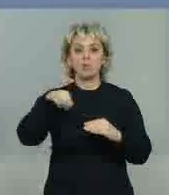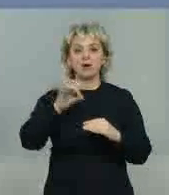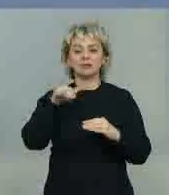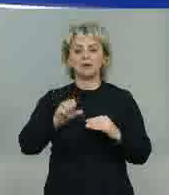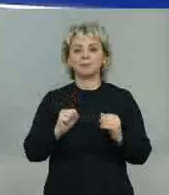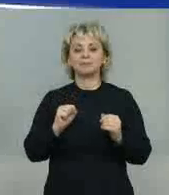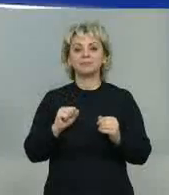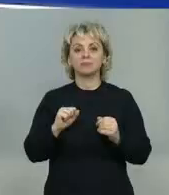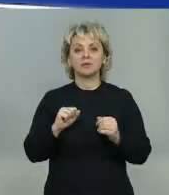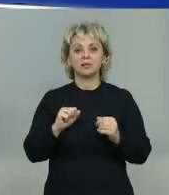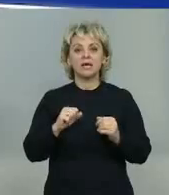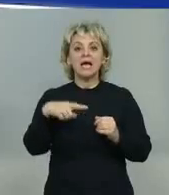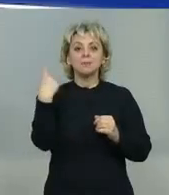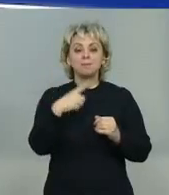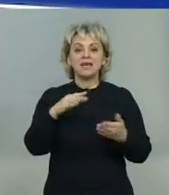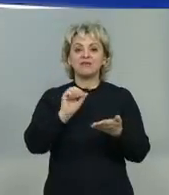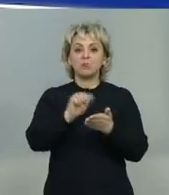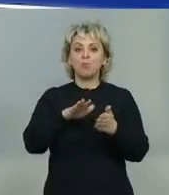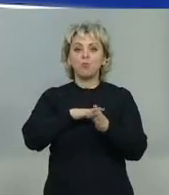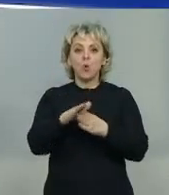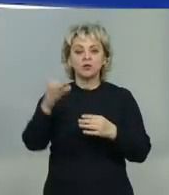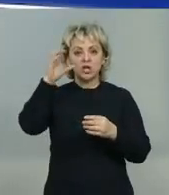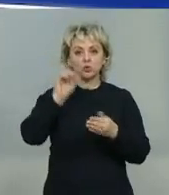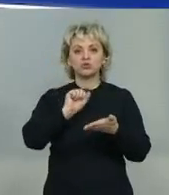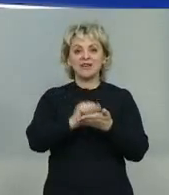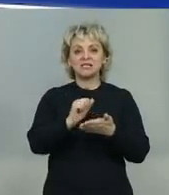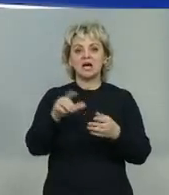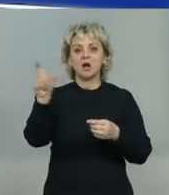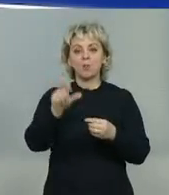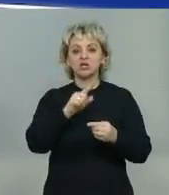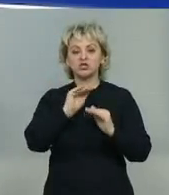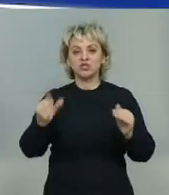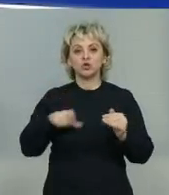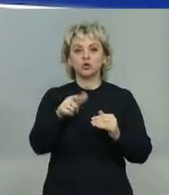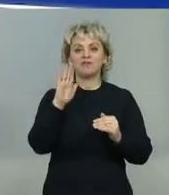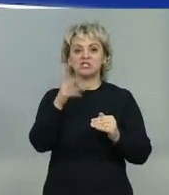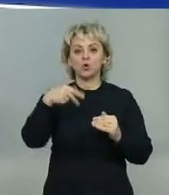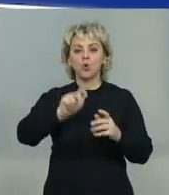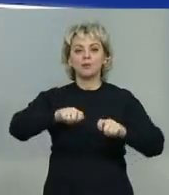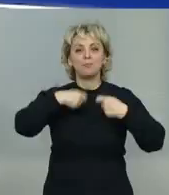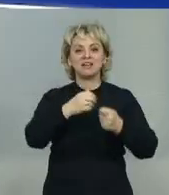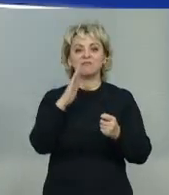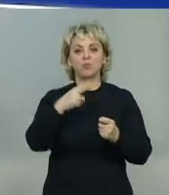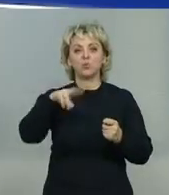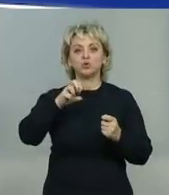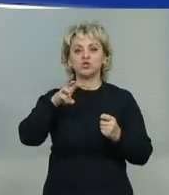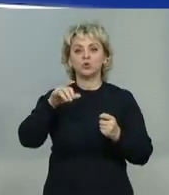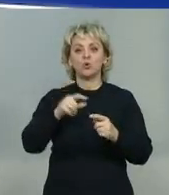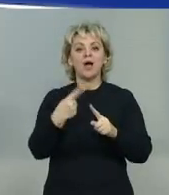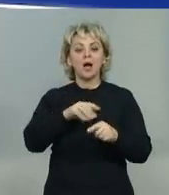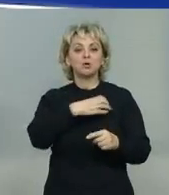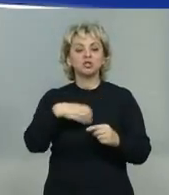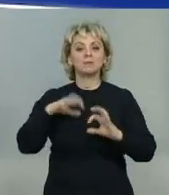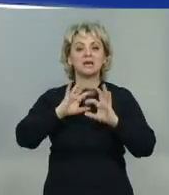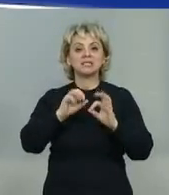марта. Первый экземпляр полного научного издания романа «Тихий Дон» Василий Голубев передал Владимиру Путину. Об этом